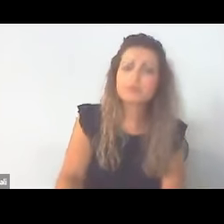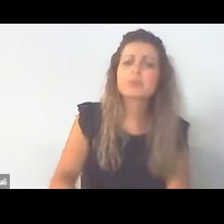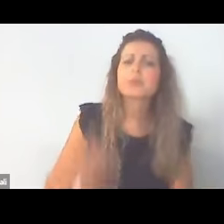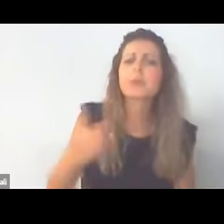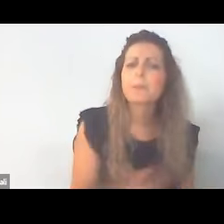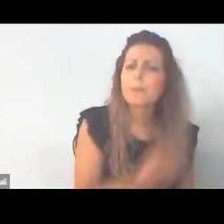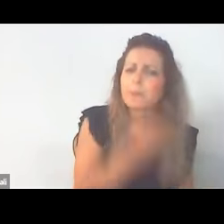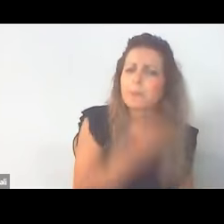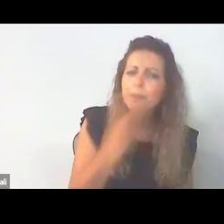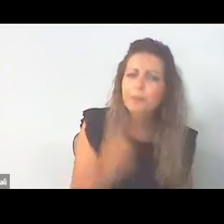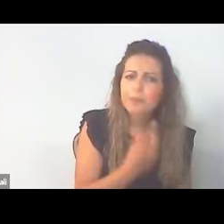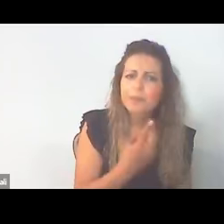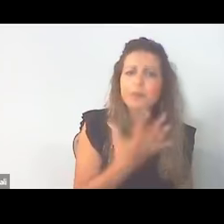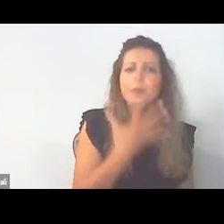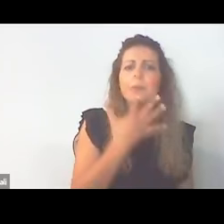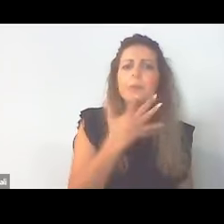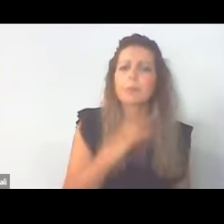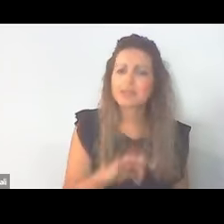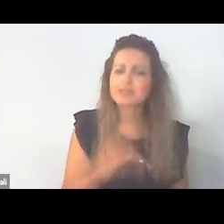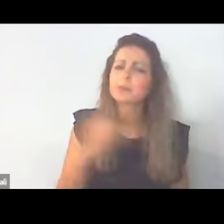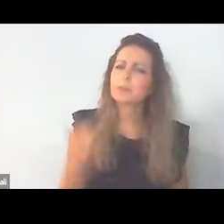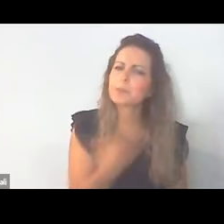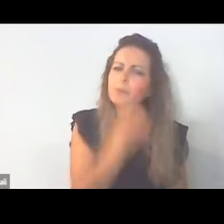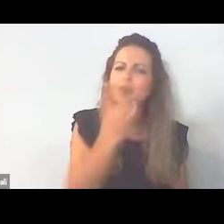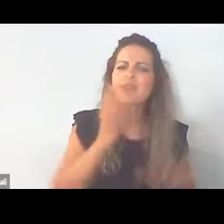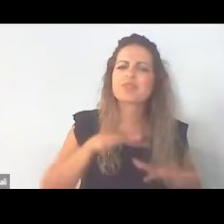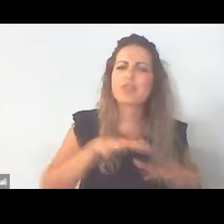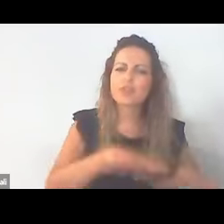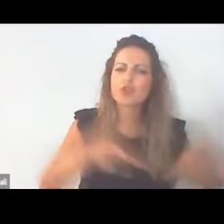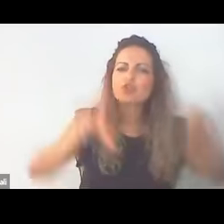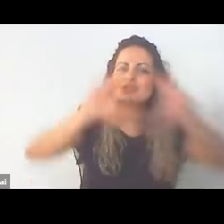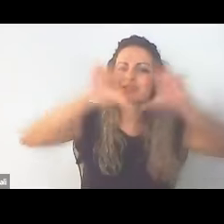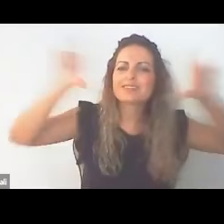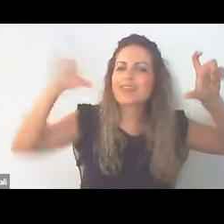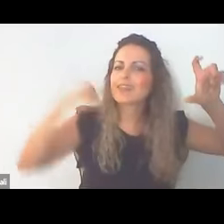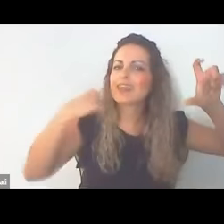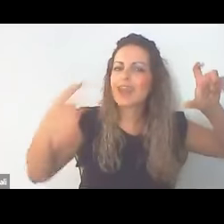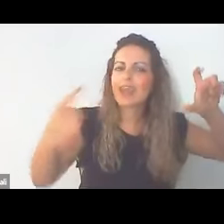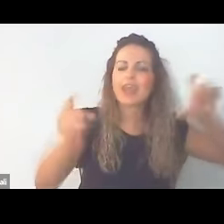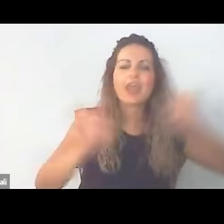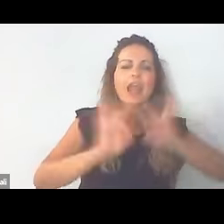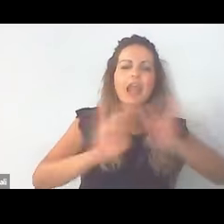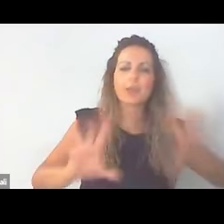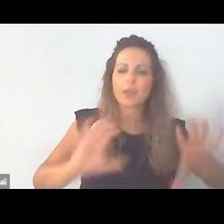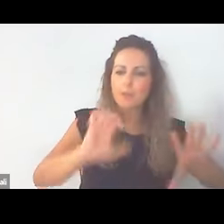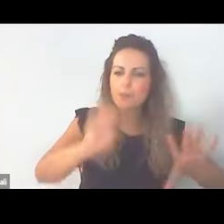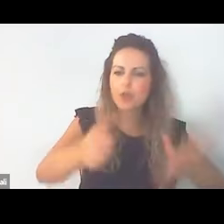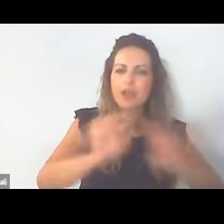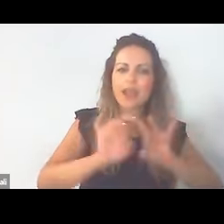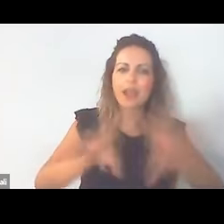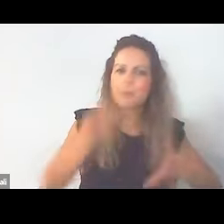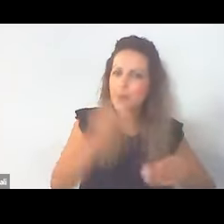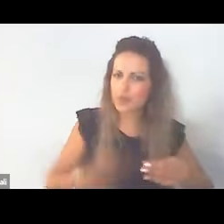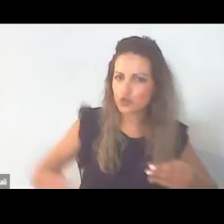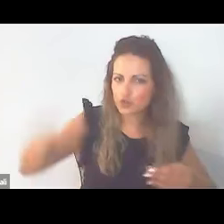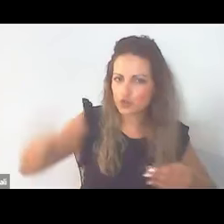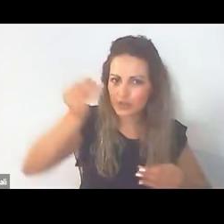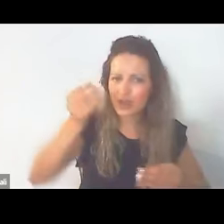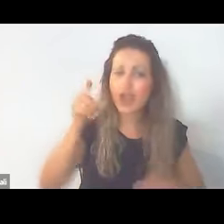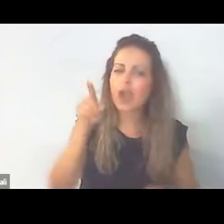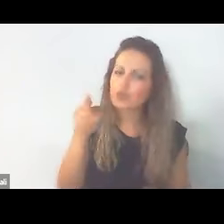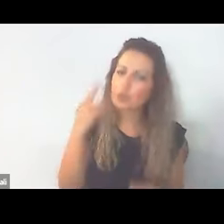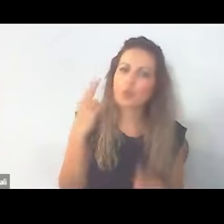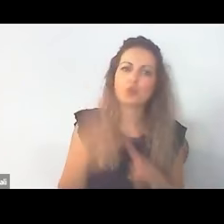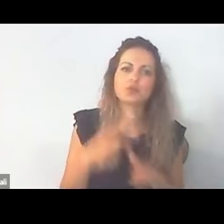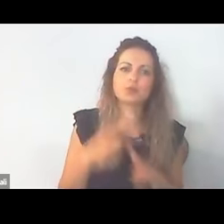το χρησιμοποιούμε στις διαδηλώσεις μας, η καταδίκη των βιαστών, η καταδίκη των γυναικοκτώνων, των κακοποιητών, θα είναι ένα